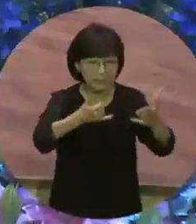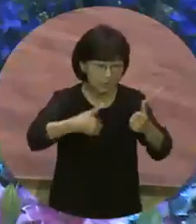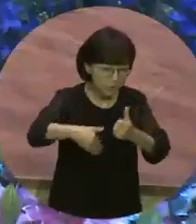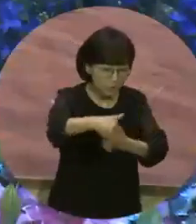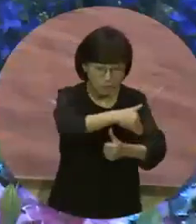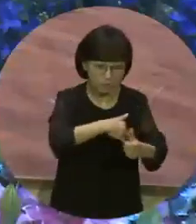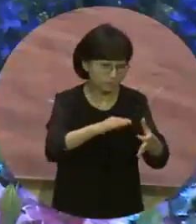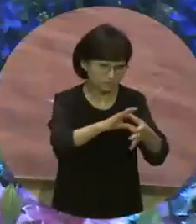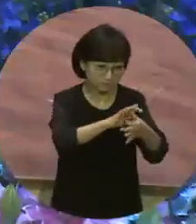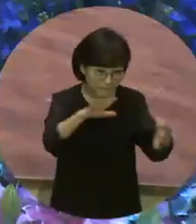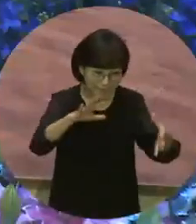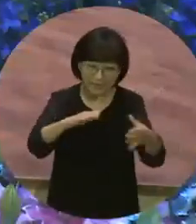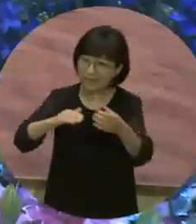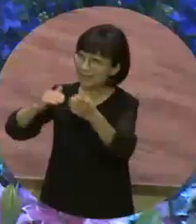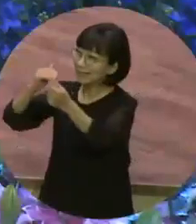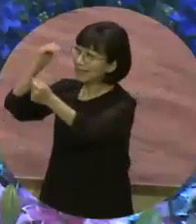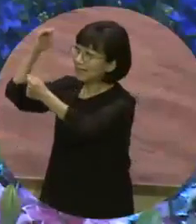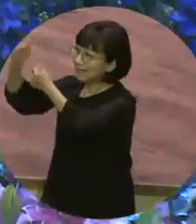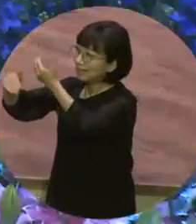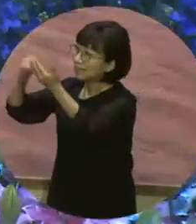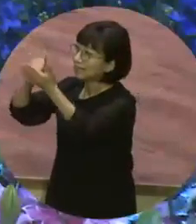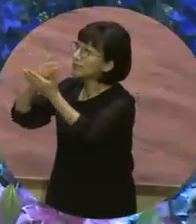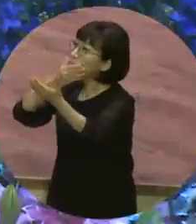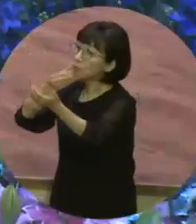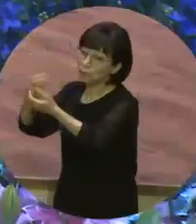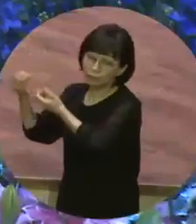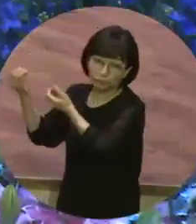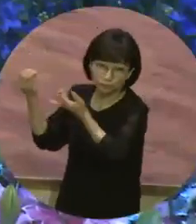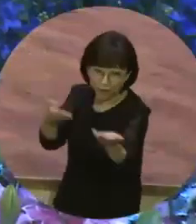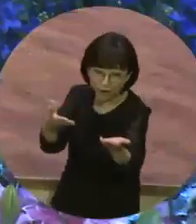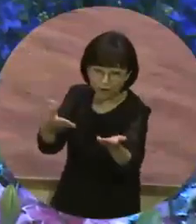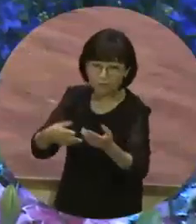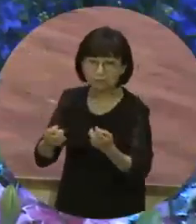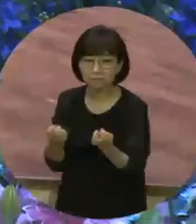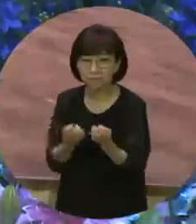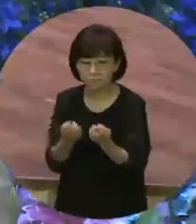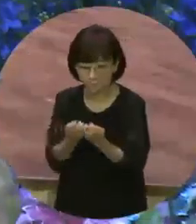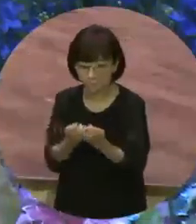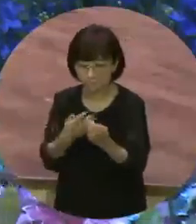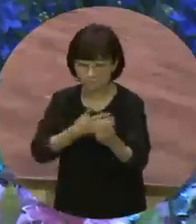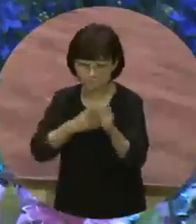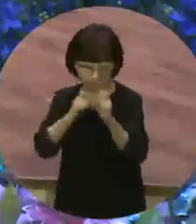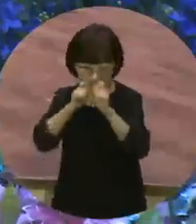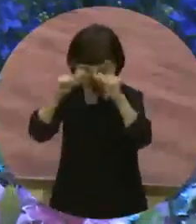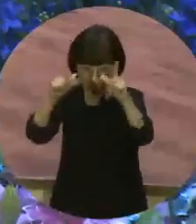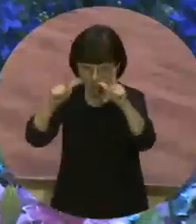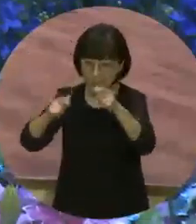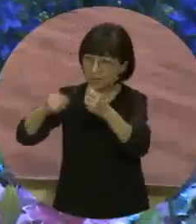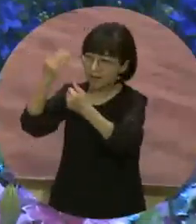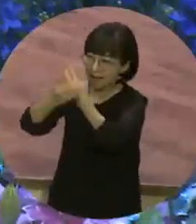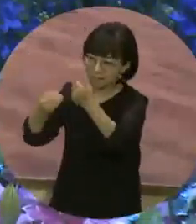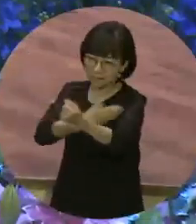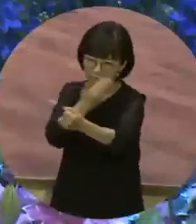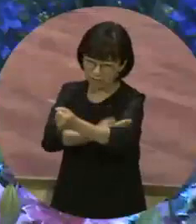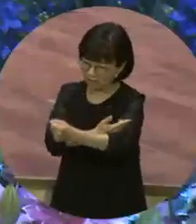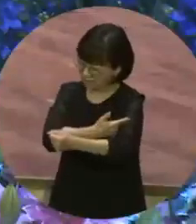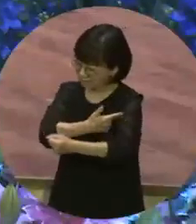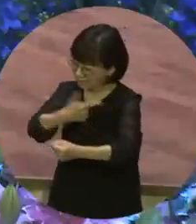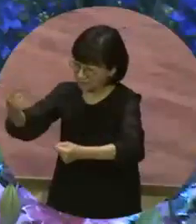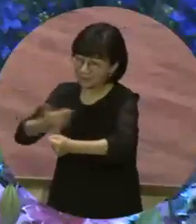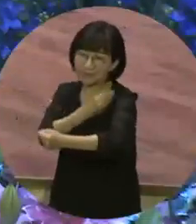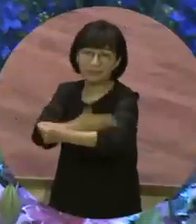주님께 복을 받는 비결이 어디에 있는지 답을 얻고 하나님의 스케일을 체험하는 증거 있기를 제물로